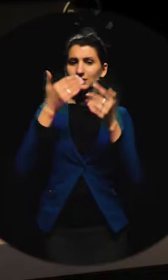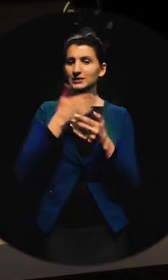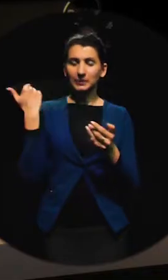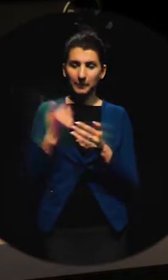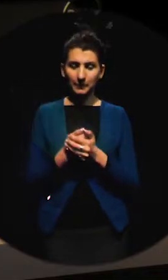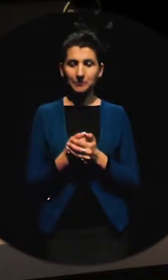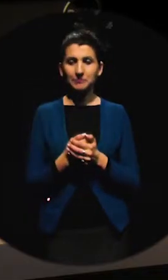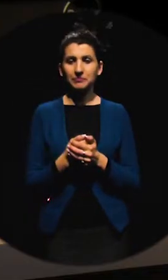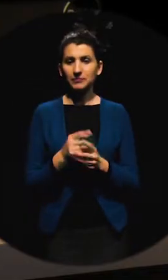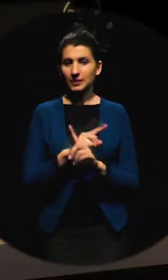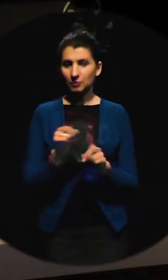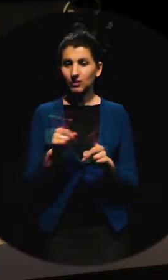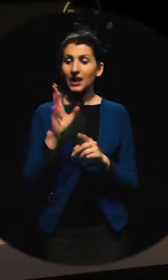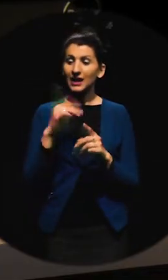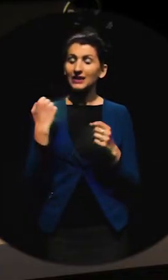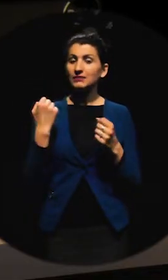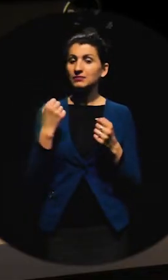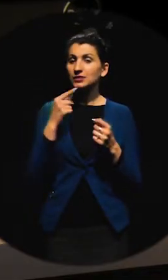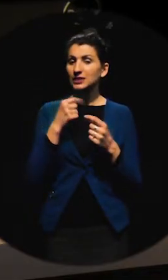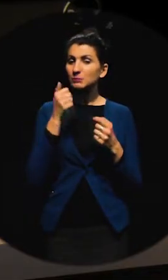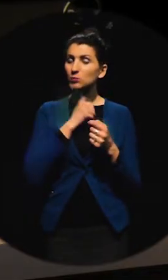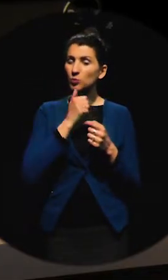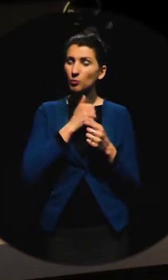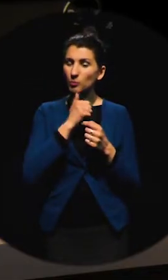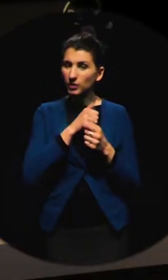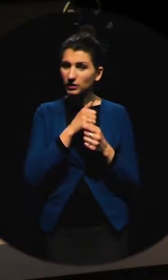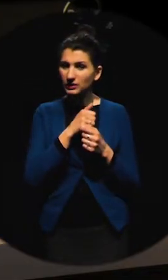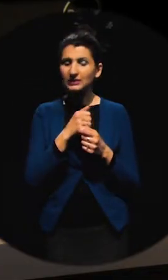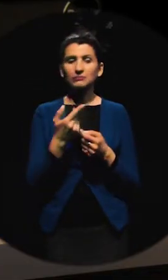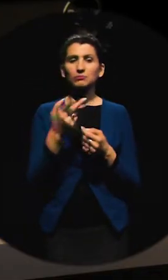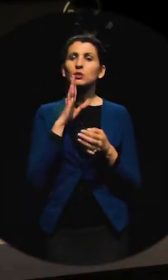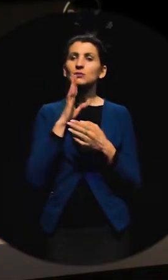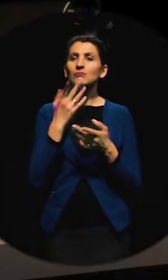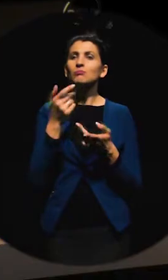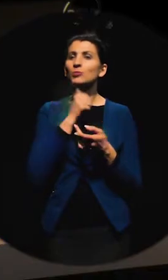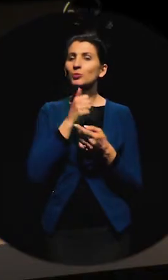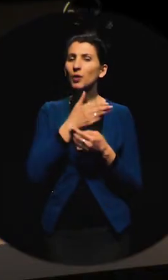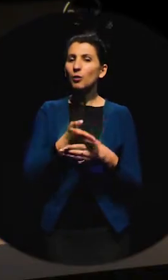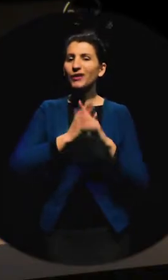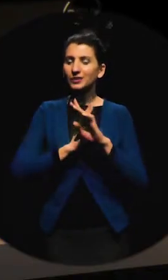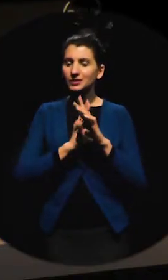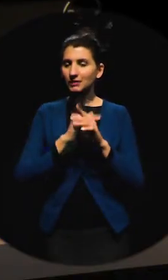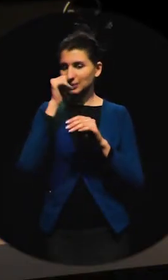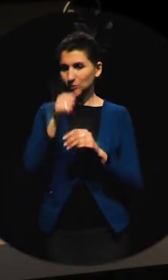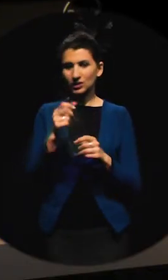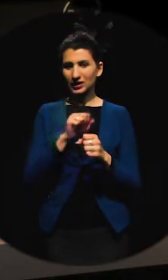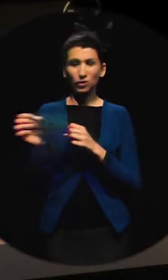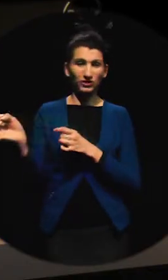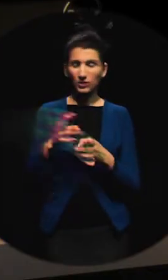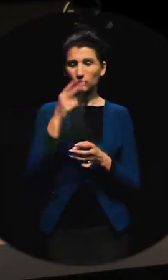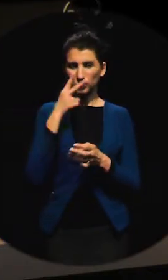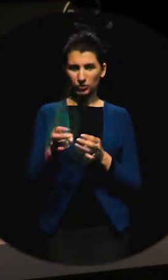obecność unieszkodliwić i ją zasłonić, ale te akty zasłonięcia są właśnie hiperwidoczne. Czyli tutaj ta strategia, o której mówiła